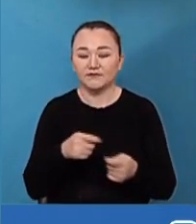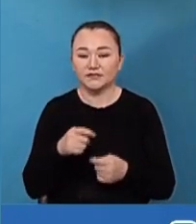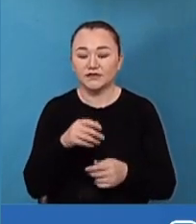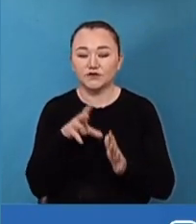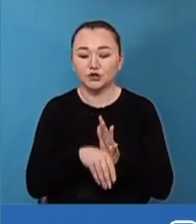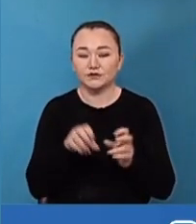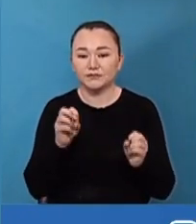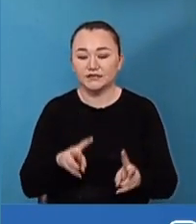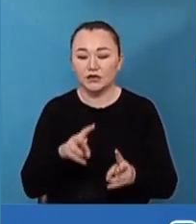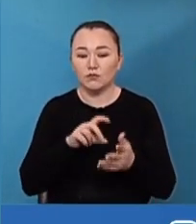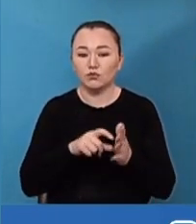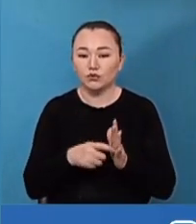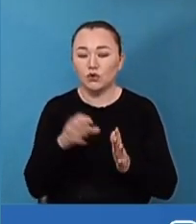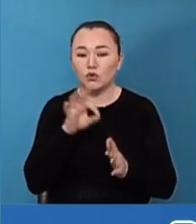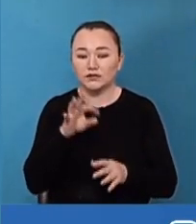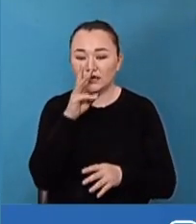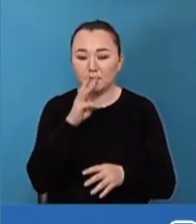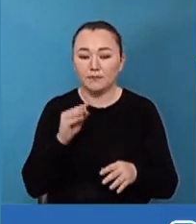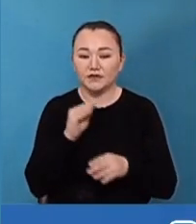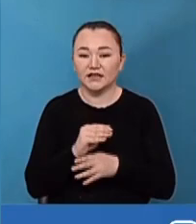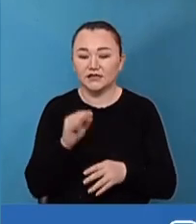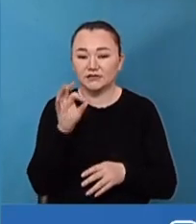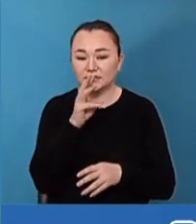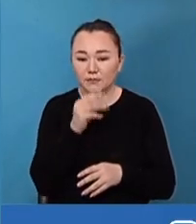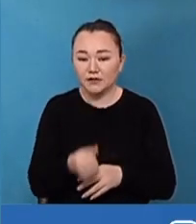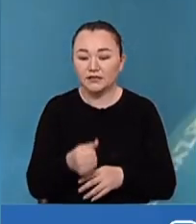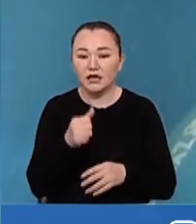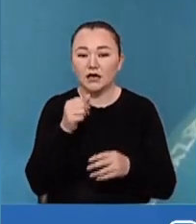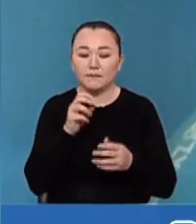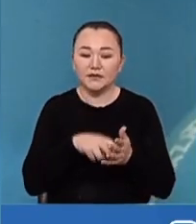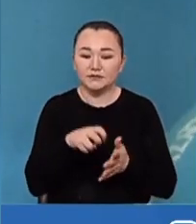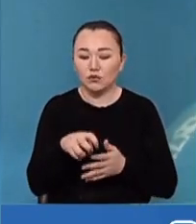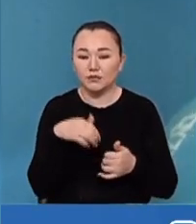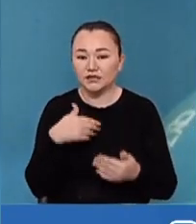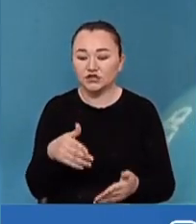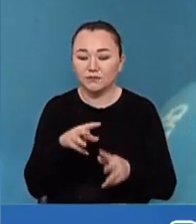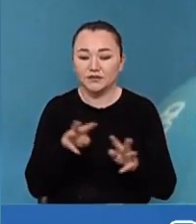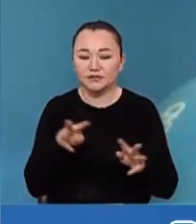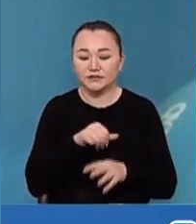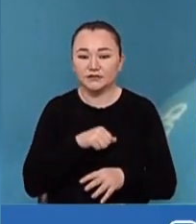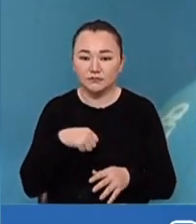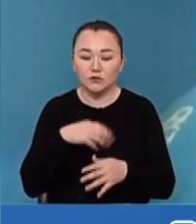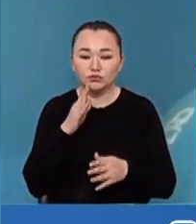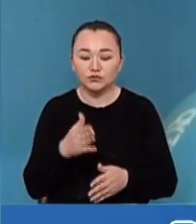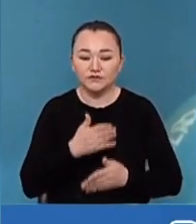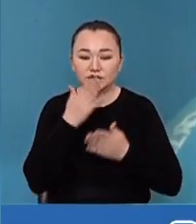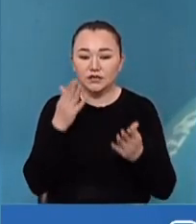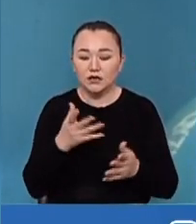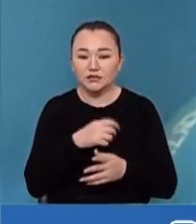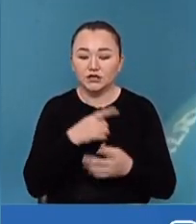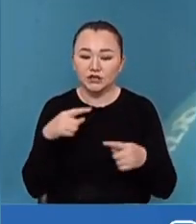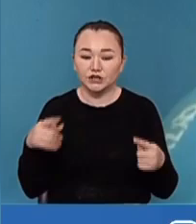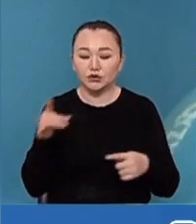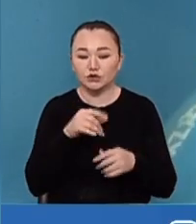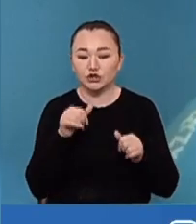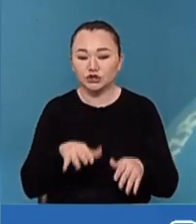во внесен специальный пункт о заработной плате стоит отметить что письмо и предложение вносятся Министерством некоторые регионы уже решили